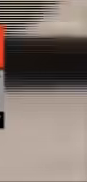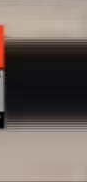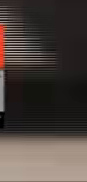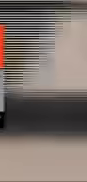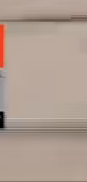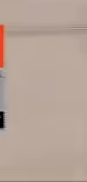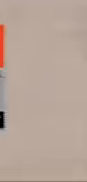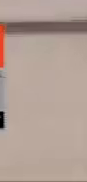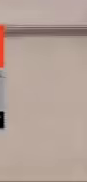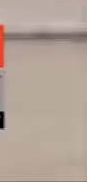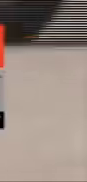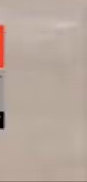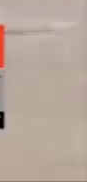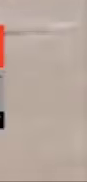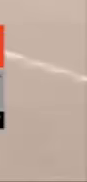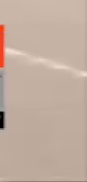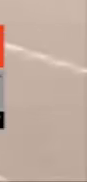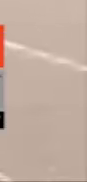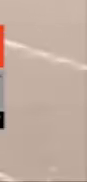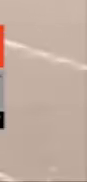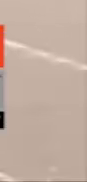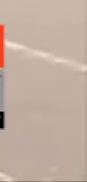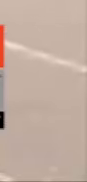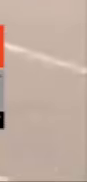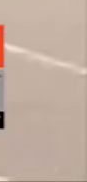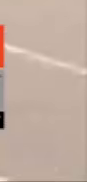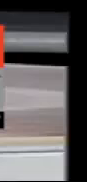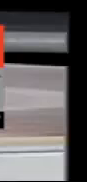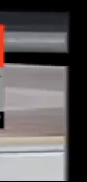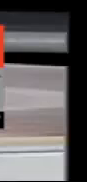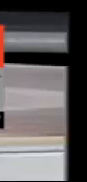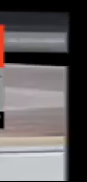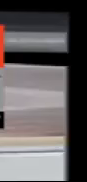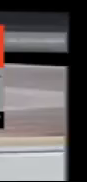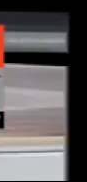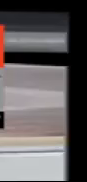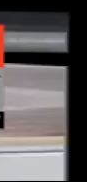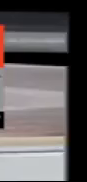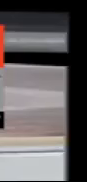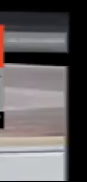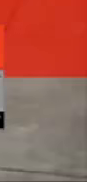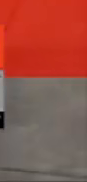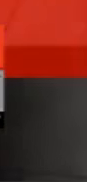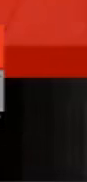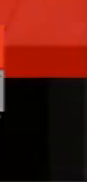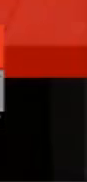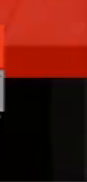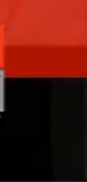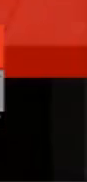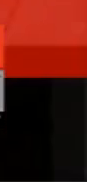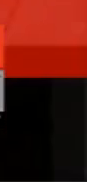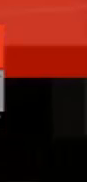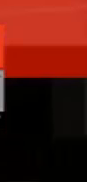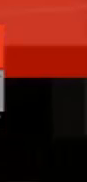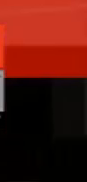তুলেছেন। ওমর ফারুক, সময় সংবাদ, ঢাকা। দুপুরের সময় আরো থাকছে। করোনা